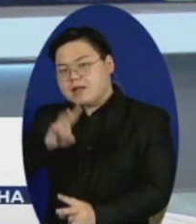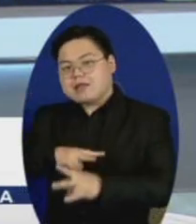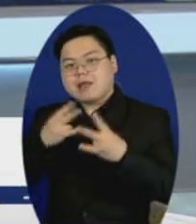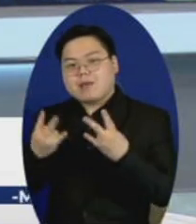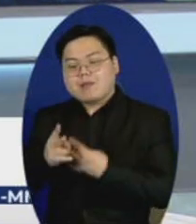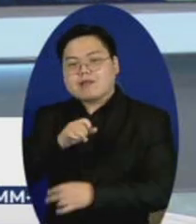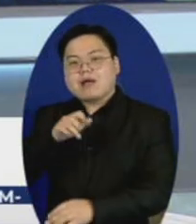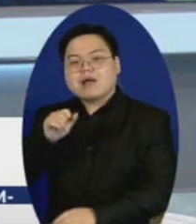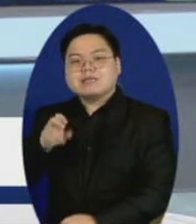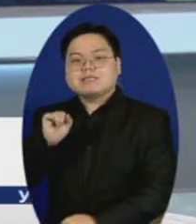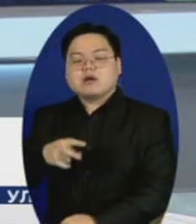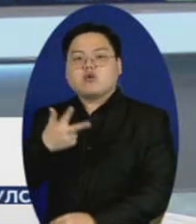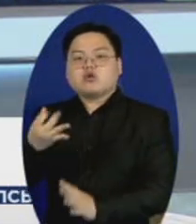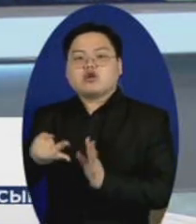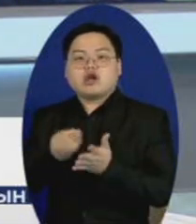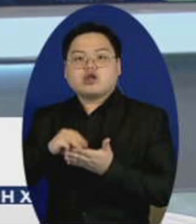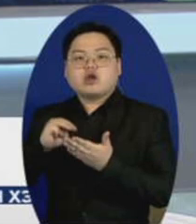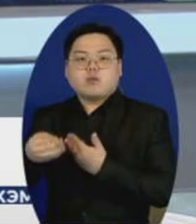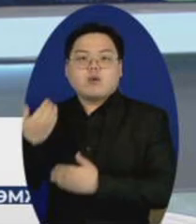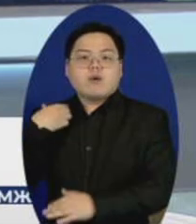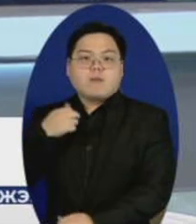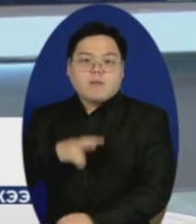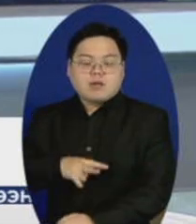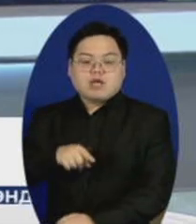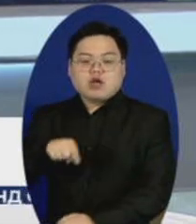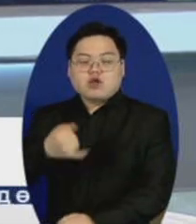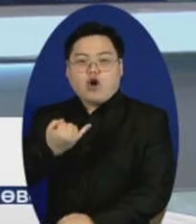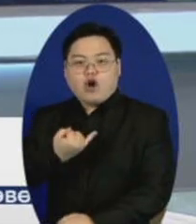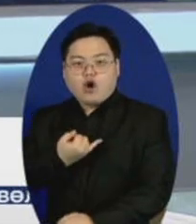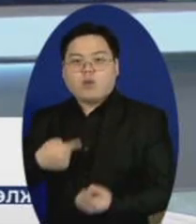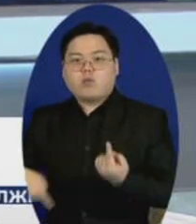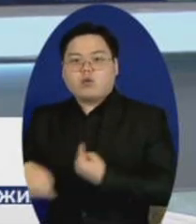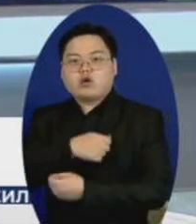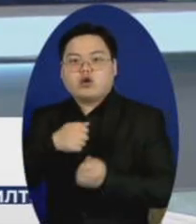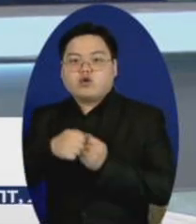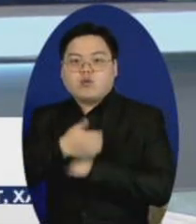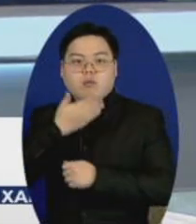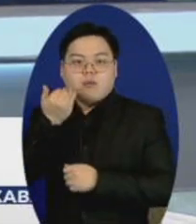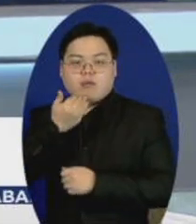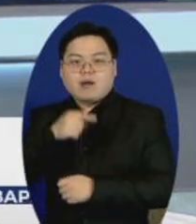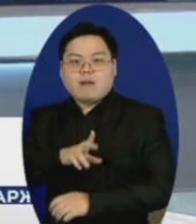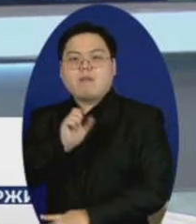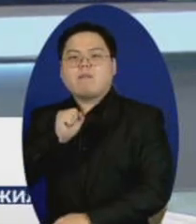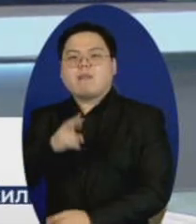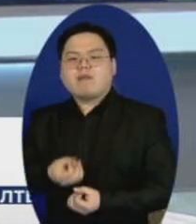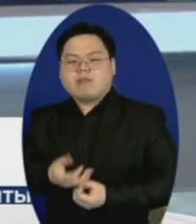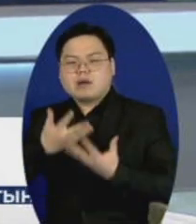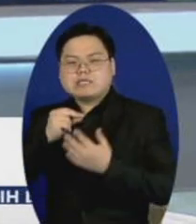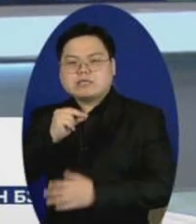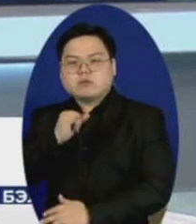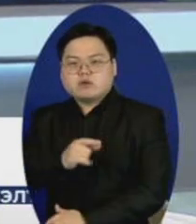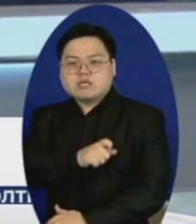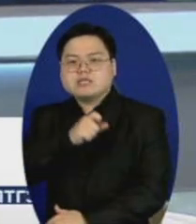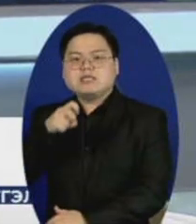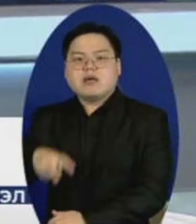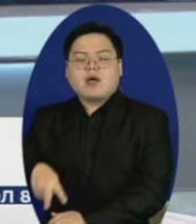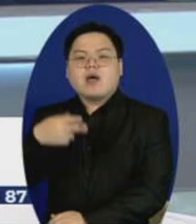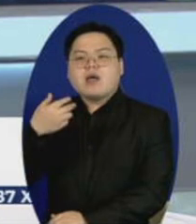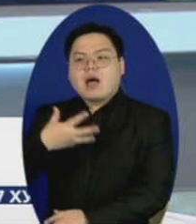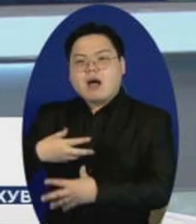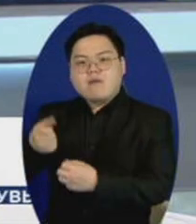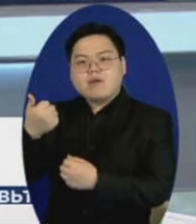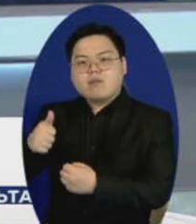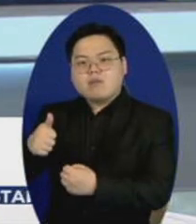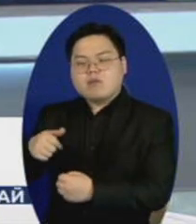237 тэрбум төгрөг байсан бөгөөд за энэ хохирлыг одоо хүртэл бүрэн барагдуулаагүй байгаа. Тиймээс тухайн банкыг дампуурал төрөгсөн чанаргүй зээлдэгчдийг олон